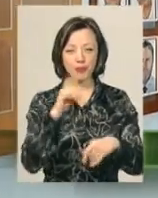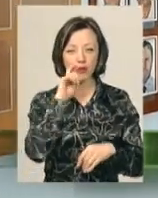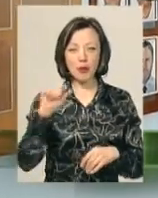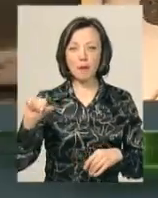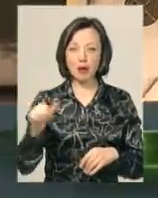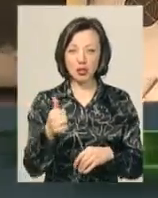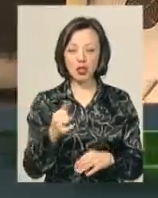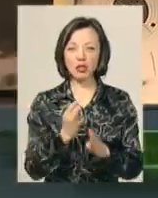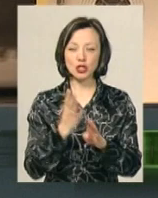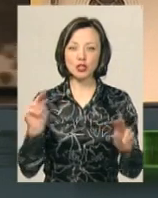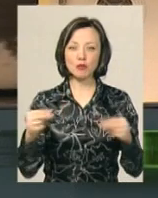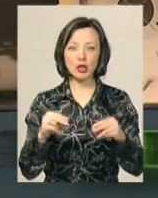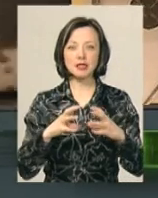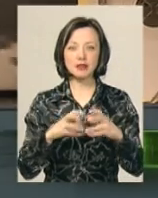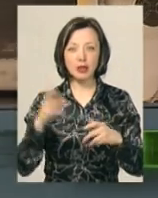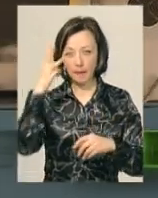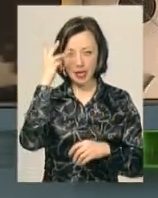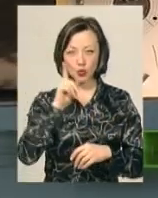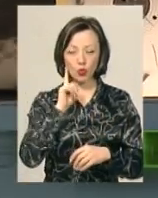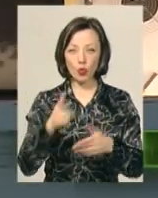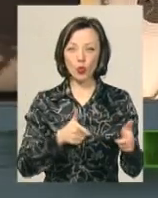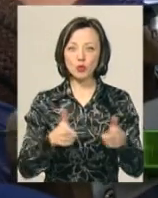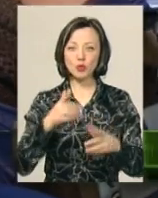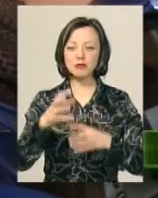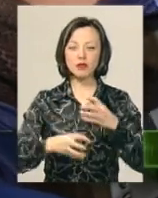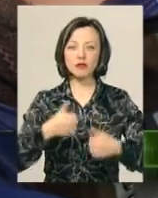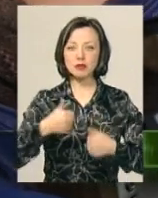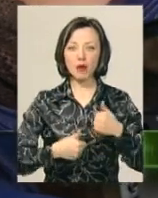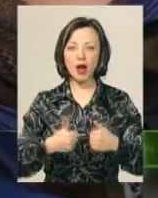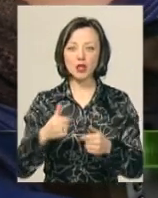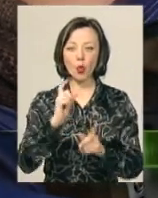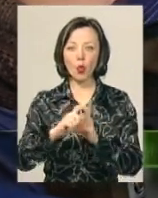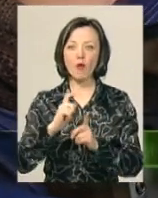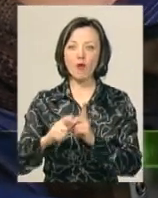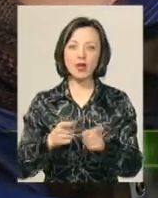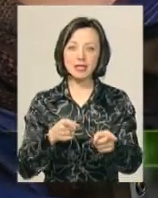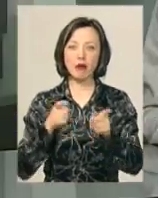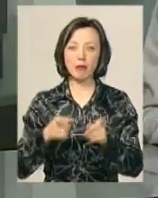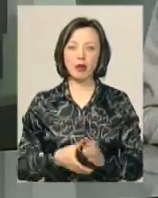перші на черзі чемпіонат світу. Хмельницькі юніори готуються до світової першості з кульової стрільби.